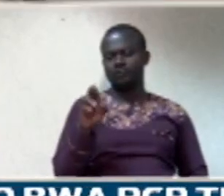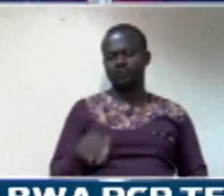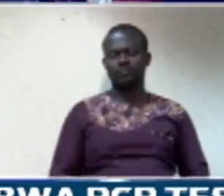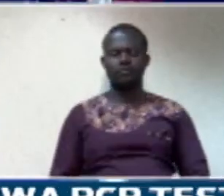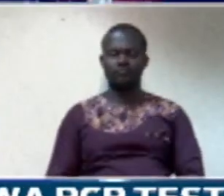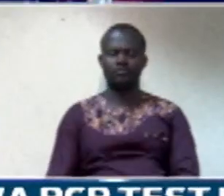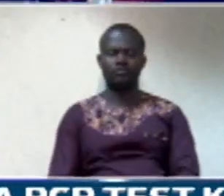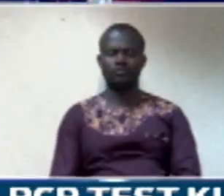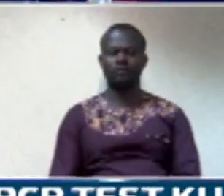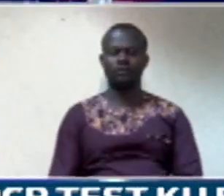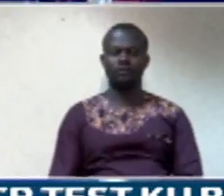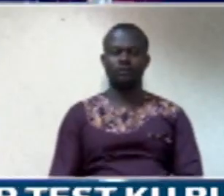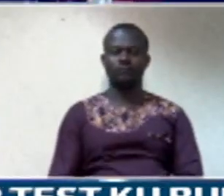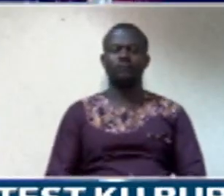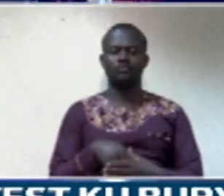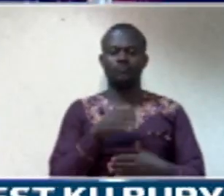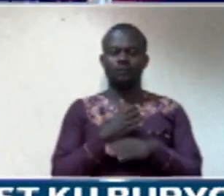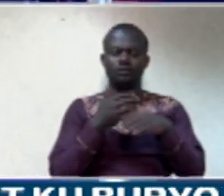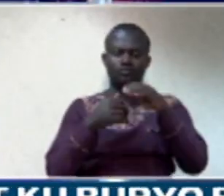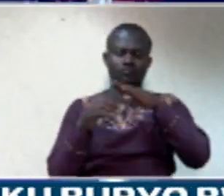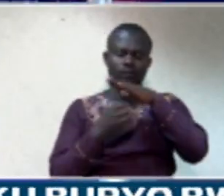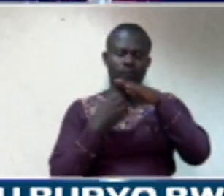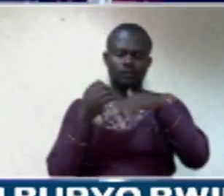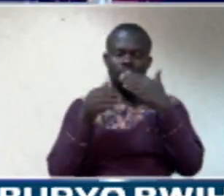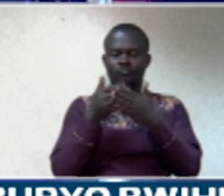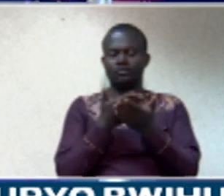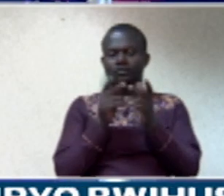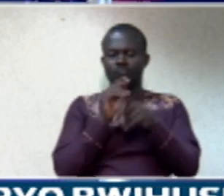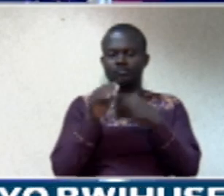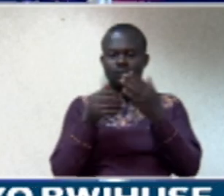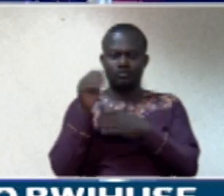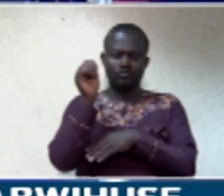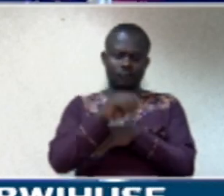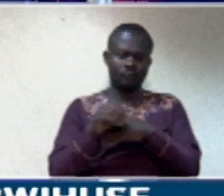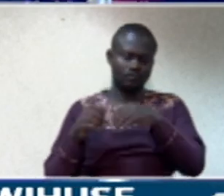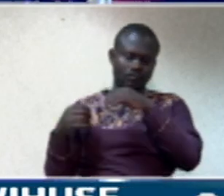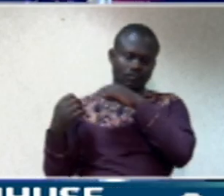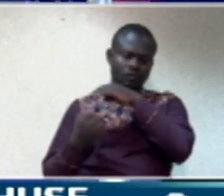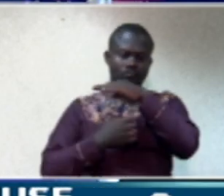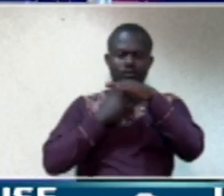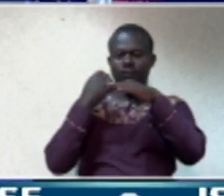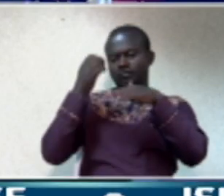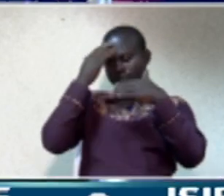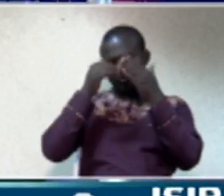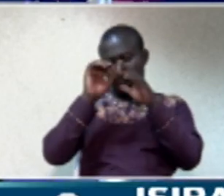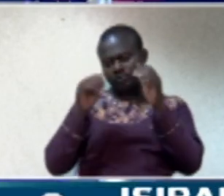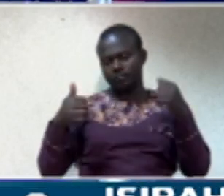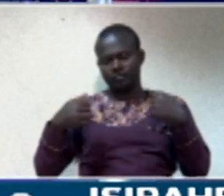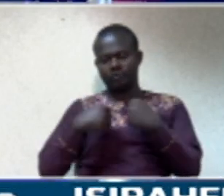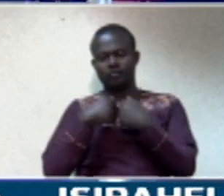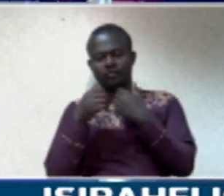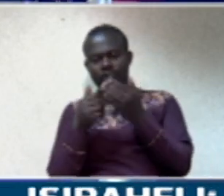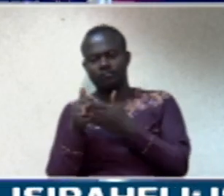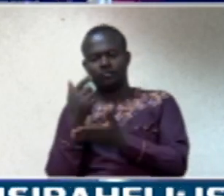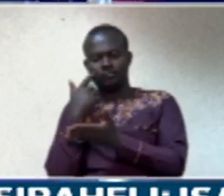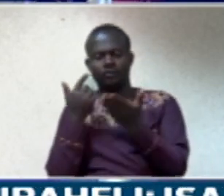Rwanda Ministeri y'ibidukikije irasaba abantu bose kurushaho kubungabunga ibidukikije kuko ingaruka zo kwangirika